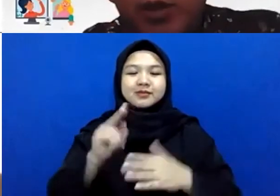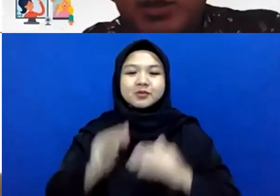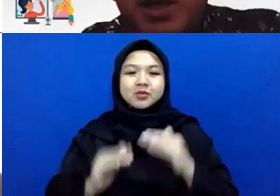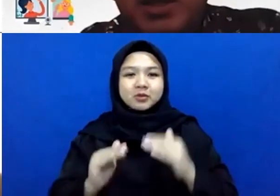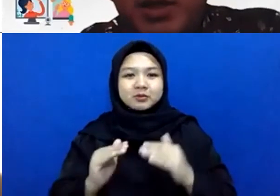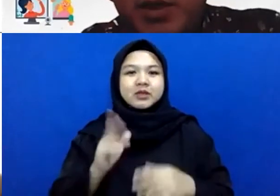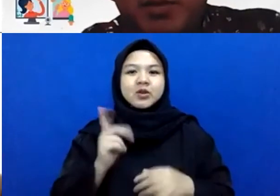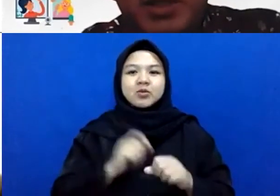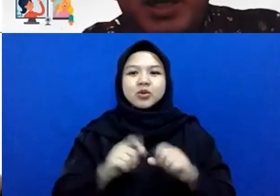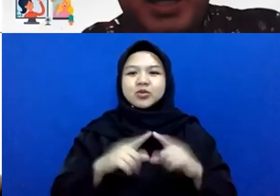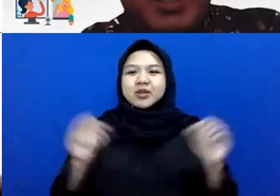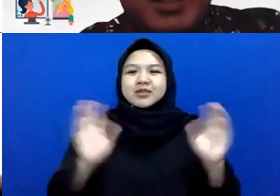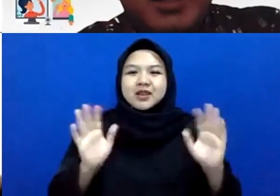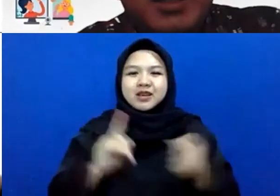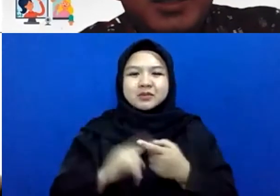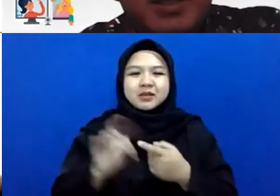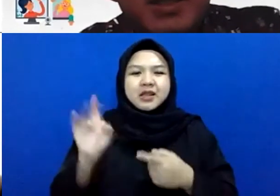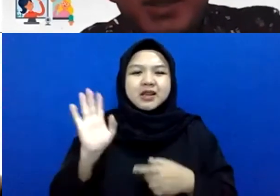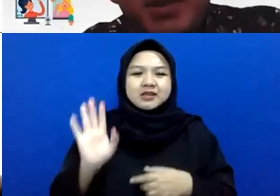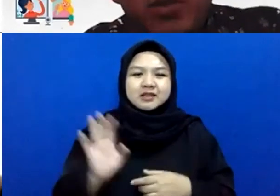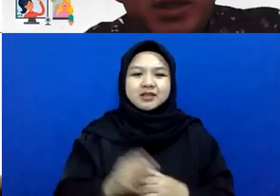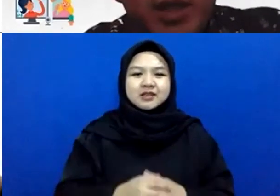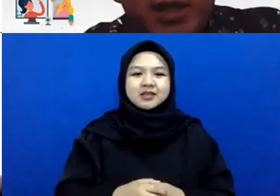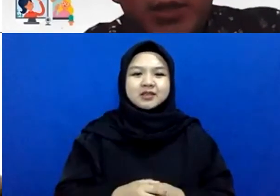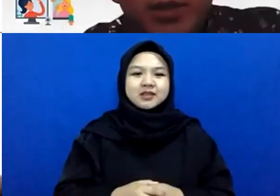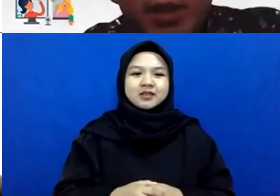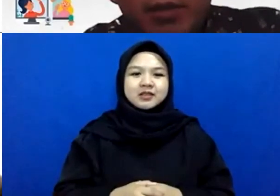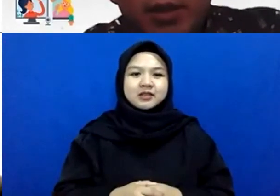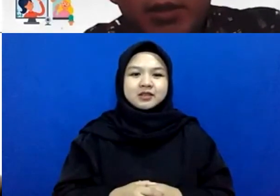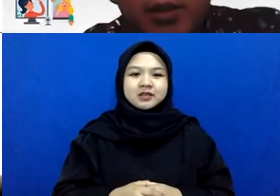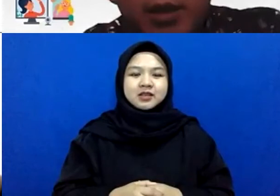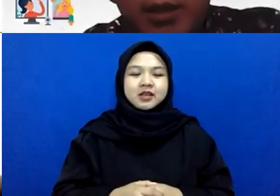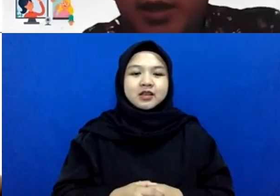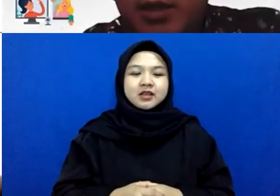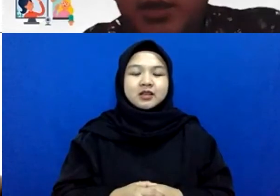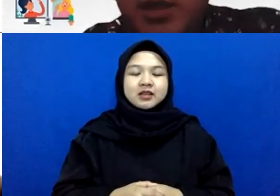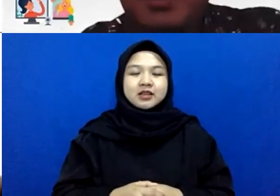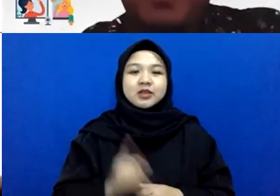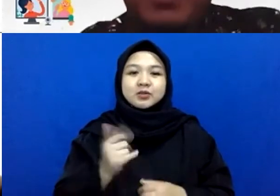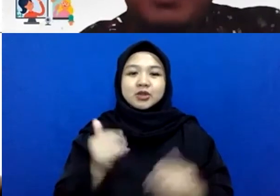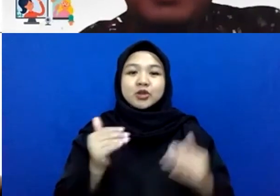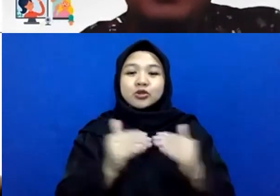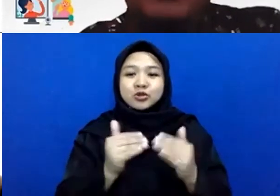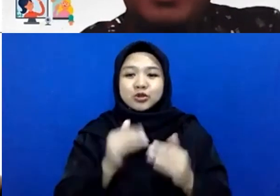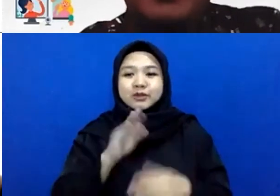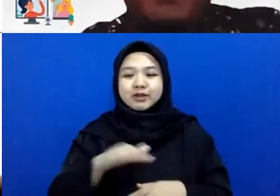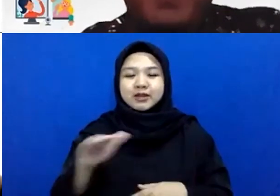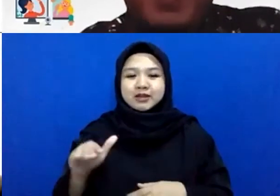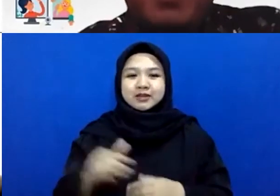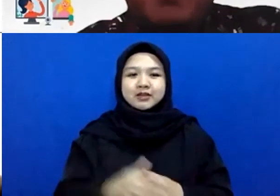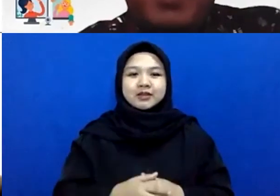buat suratnya jangan deh Pak, biar teman yang lain lah. Semacam itu yang kita akan mix dengan adik-adik. Nah, tidak